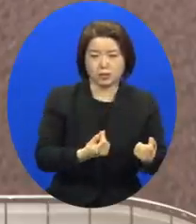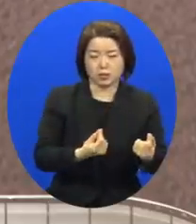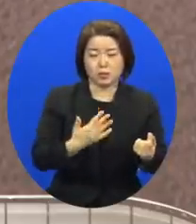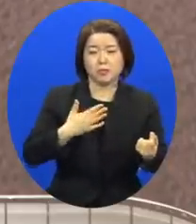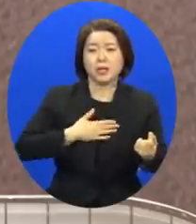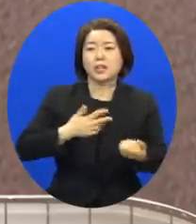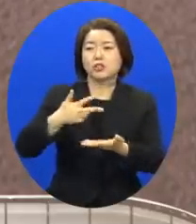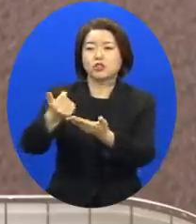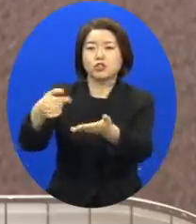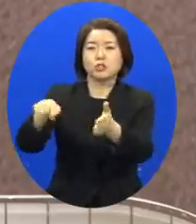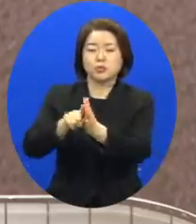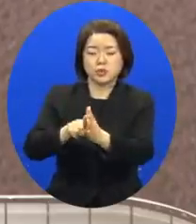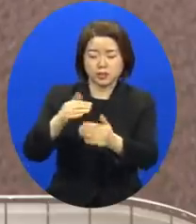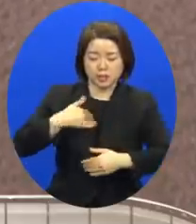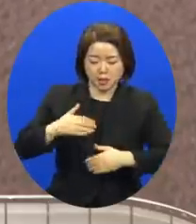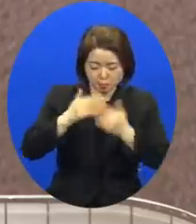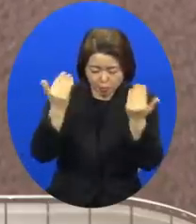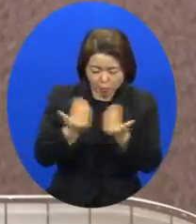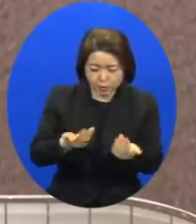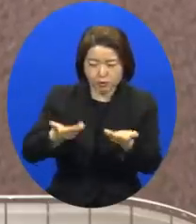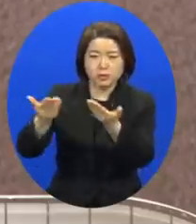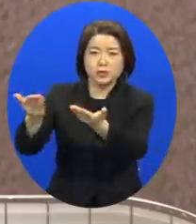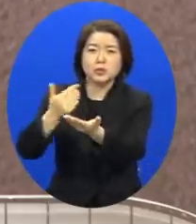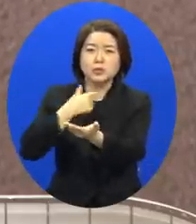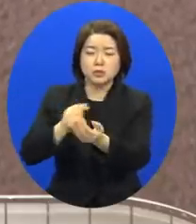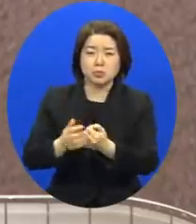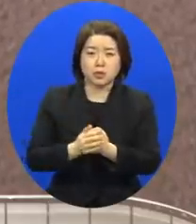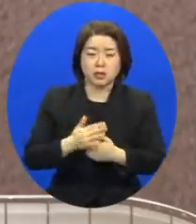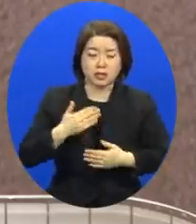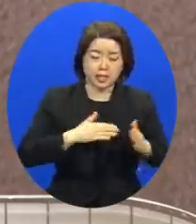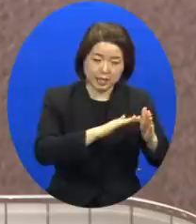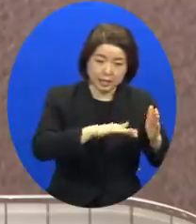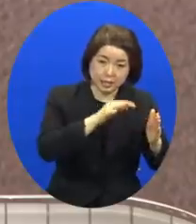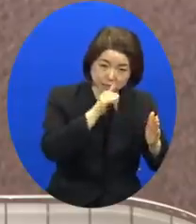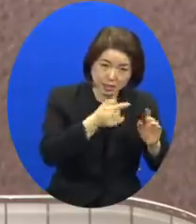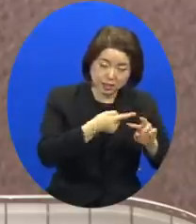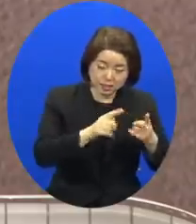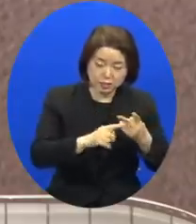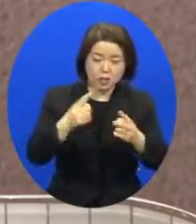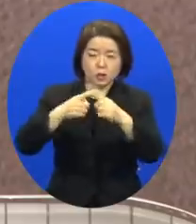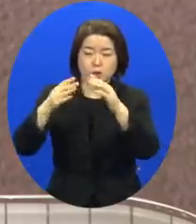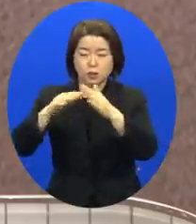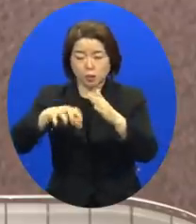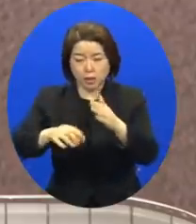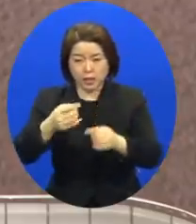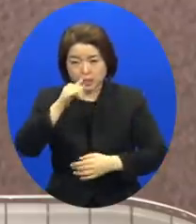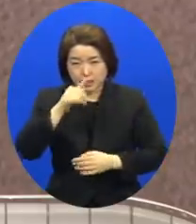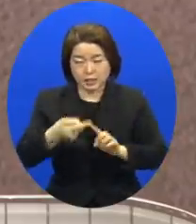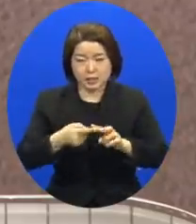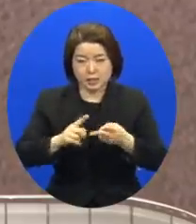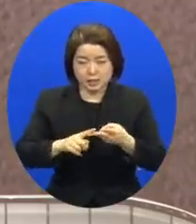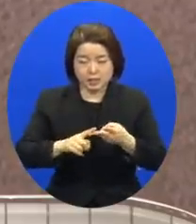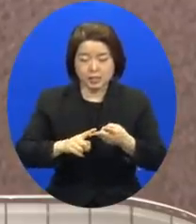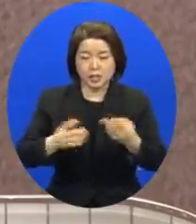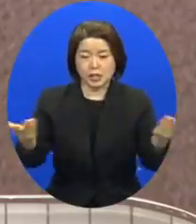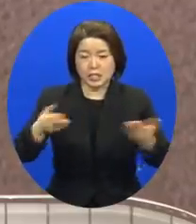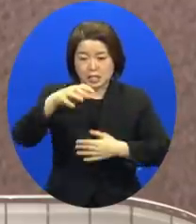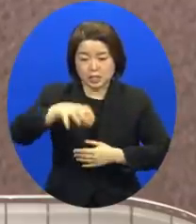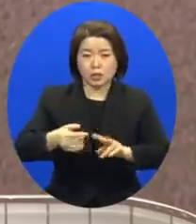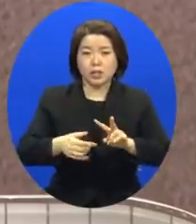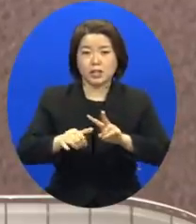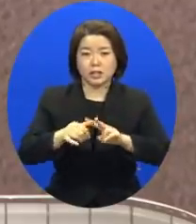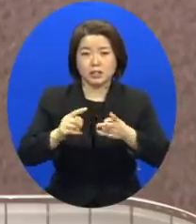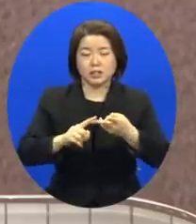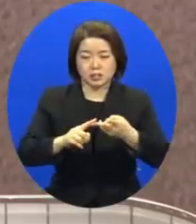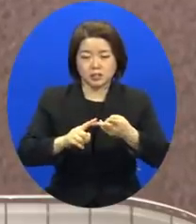모든 것을 드립니다 이제 내가 가정의 있든지 교회 이든지 일터에 있든지 항상 하나님의 편에서